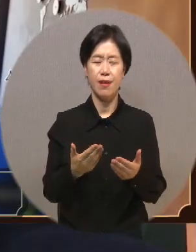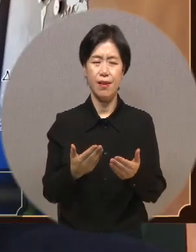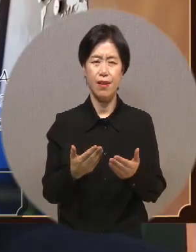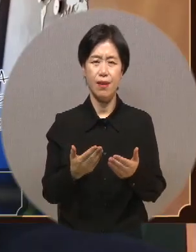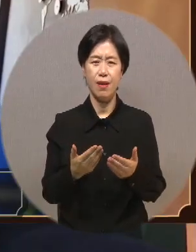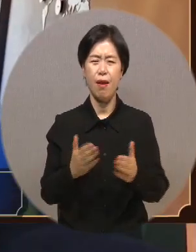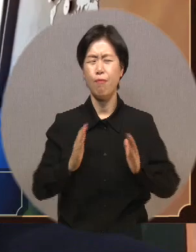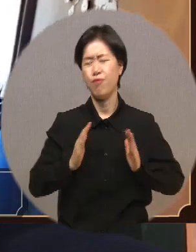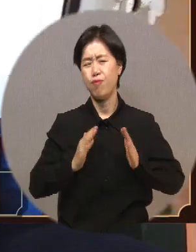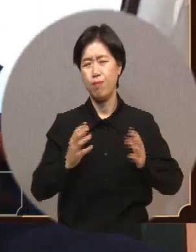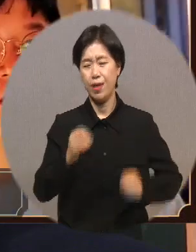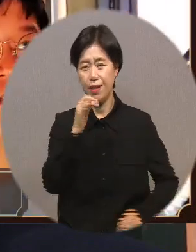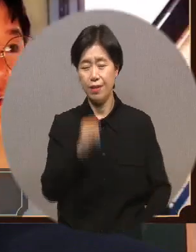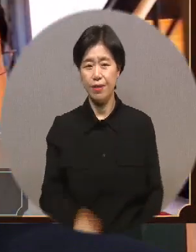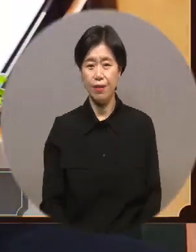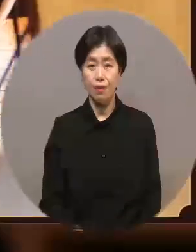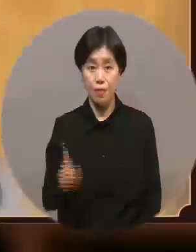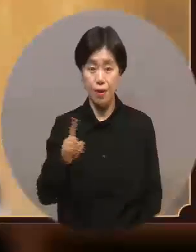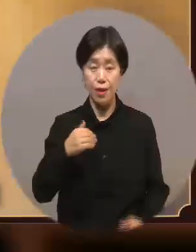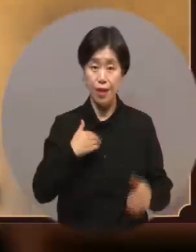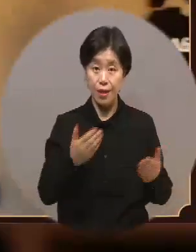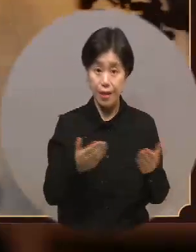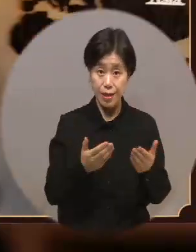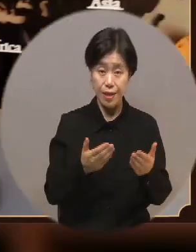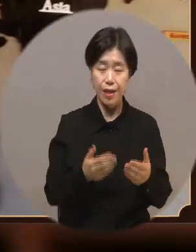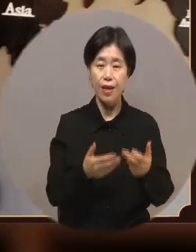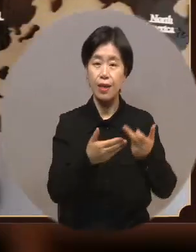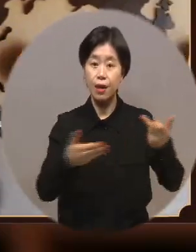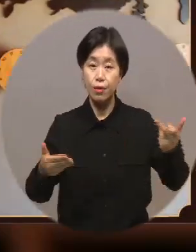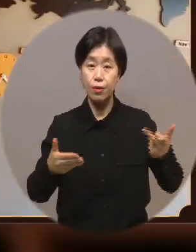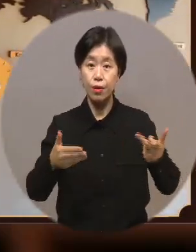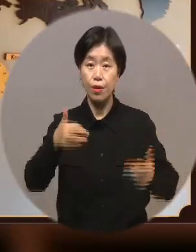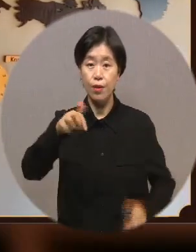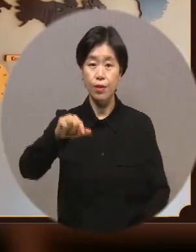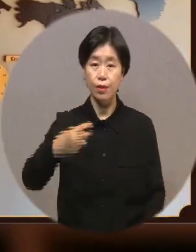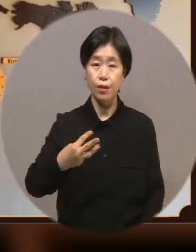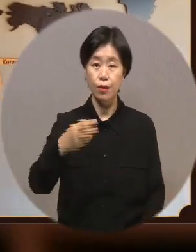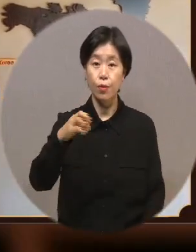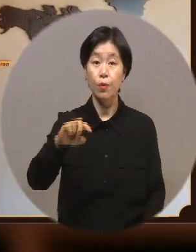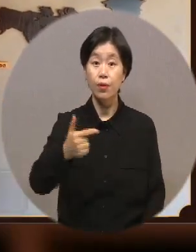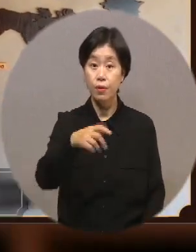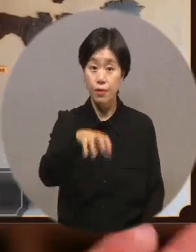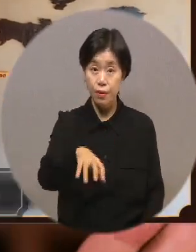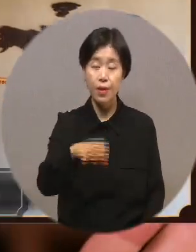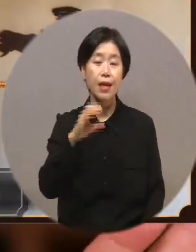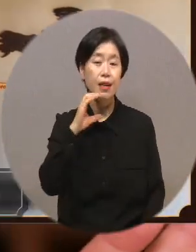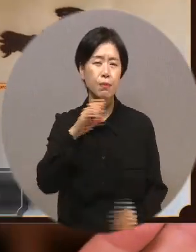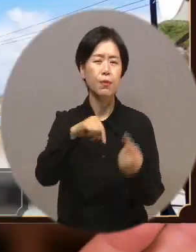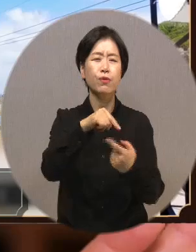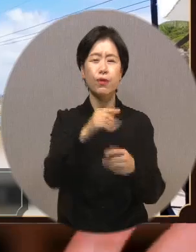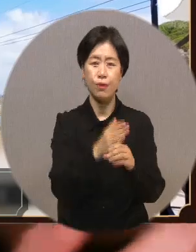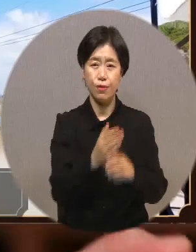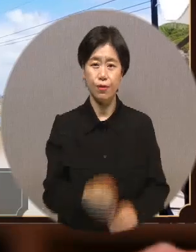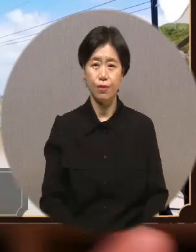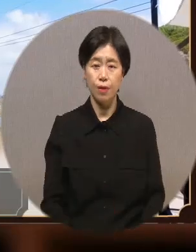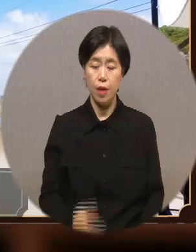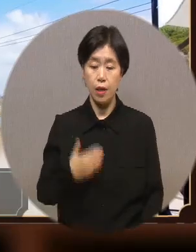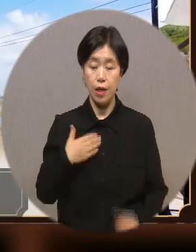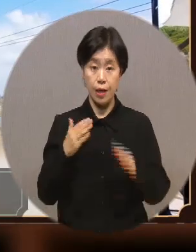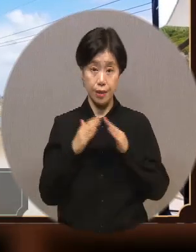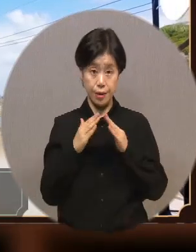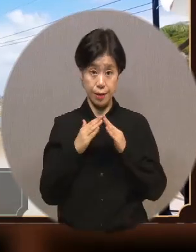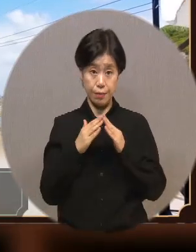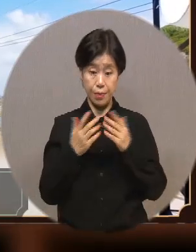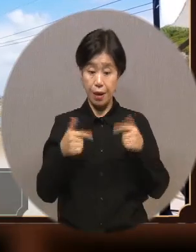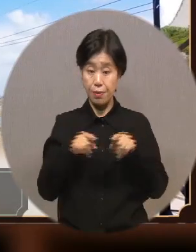카페 사장님이에요. 그러니까 그 카페도 강원도 철원에서 지금 운영 중이고 가보고 있고, 싶다. 그 저희 집에서 이제 독립한 아이